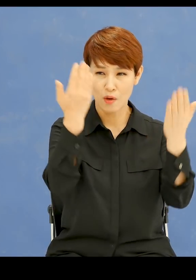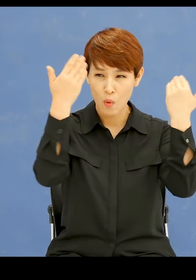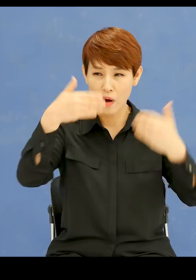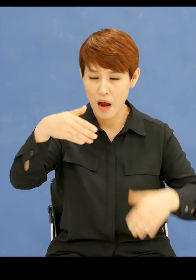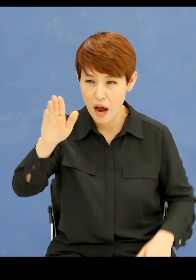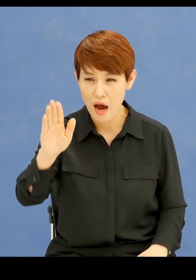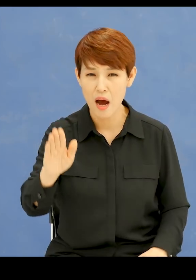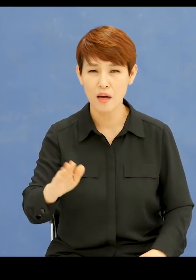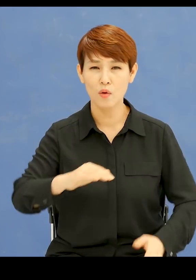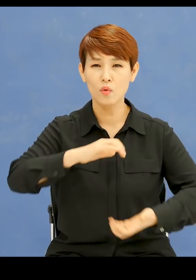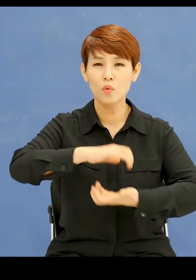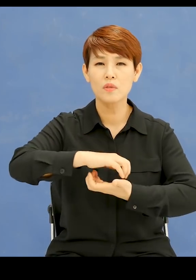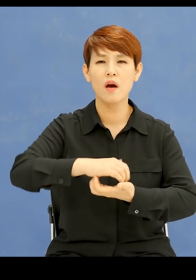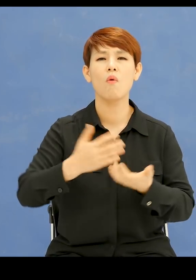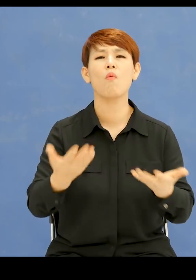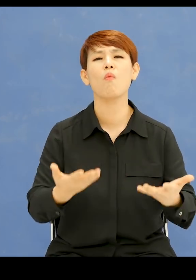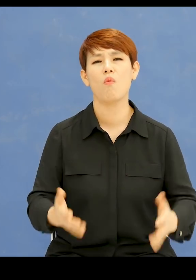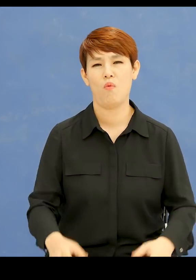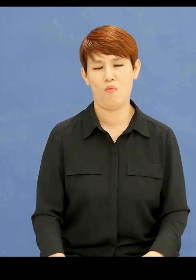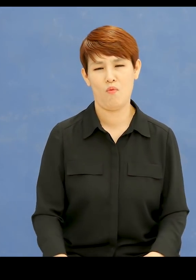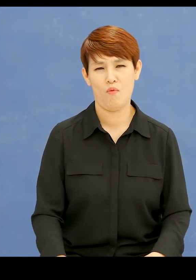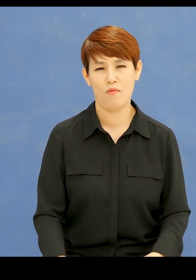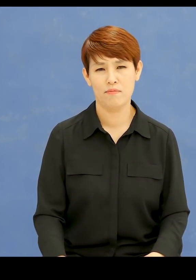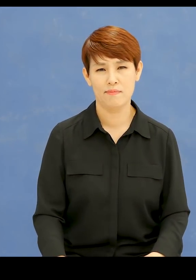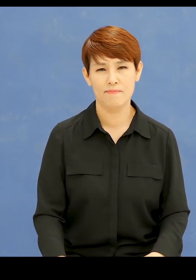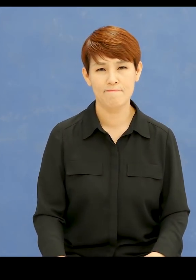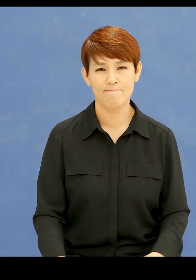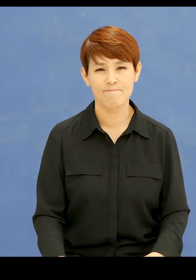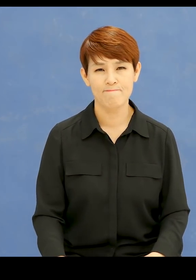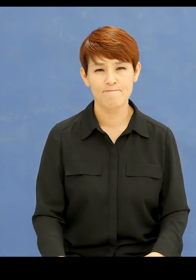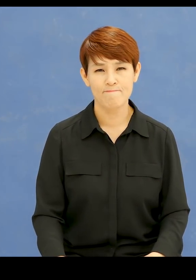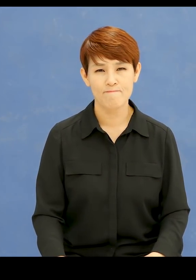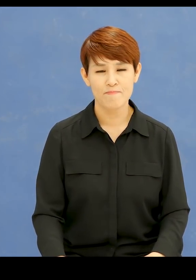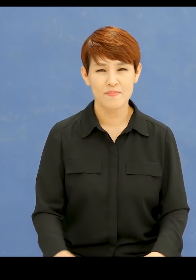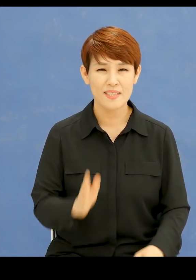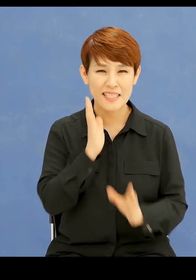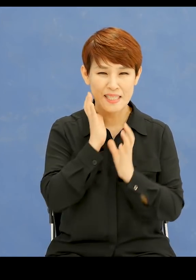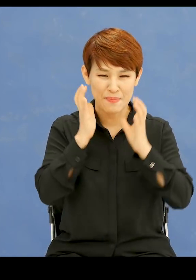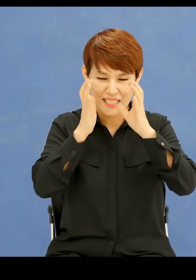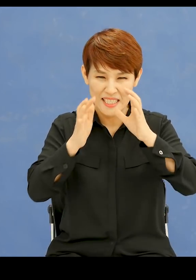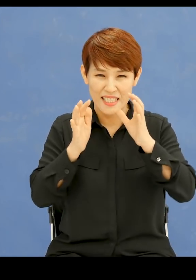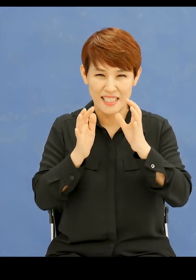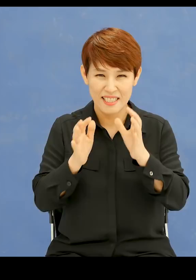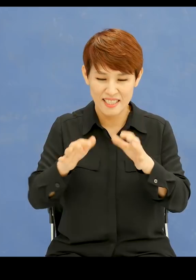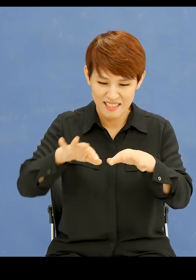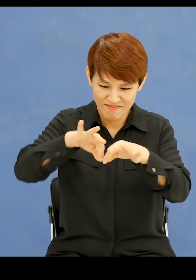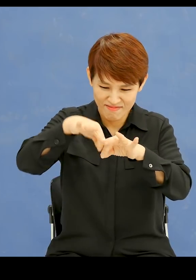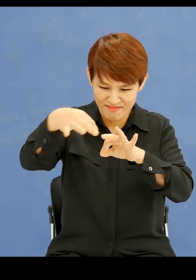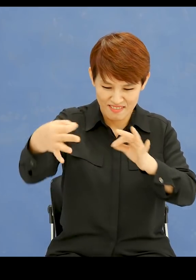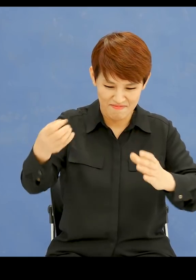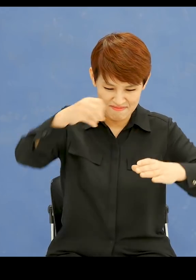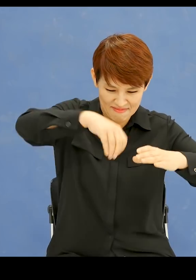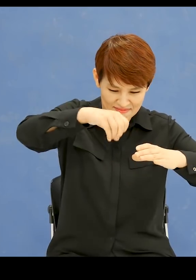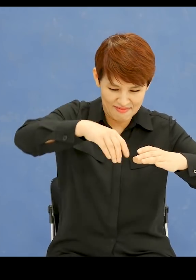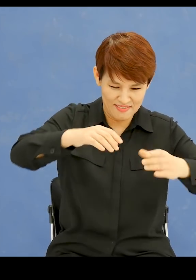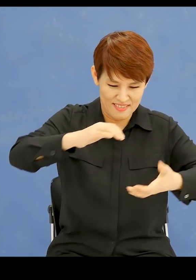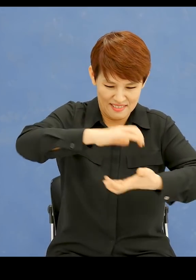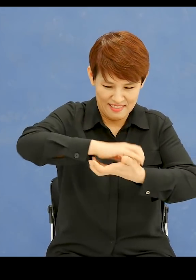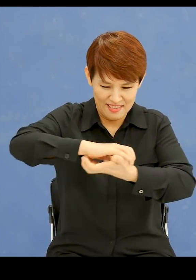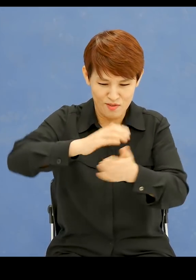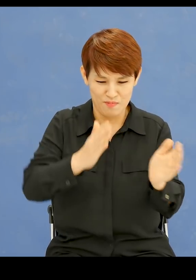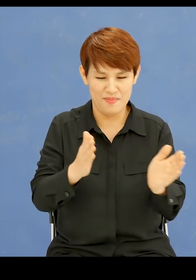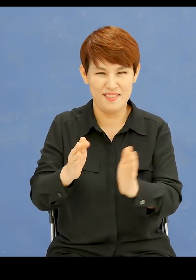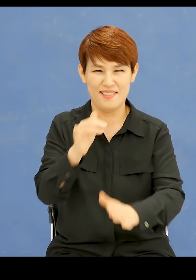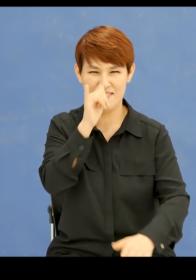되니까 도시락을 그때는 도시락이잖아요. 그렇죠. 도시락을 싸가지고 김치 쪼가리로 담아가지고 도시락을 싸면은 동생들 것까지 학교를 가야